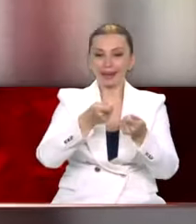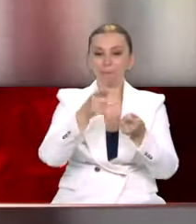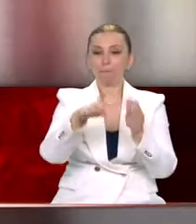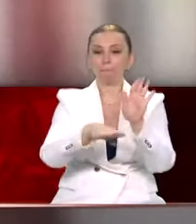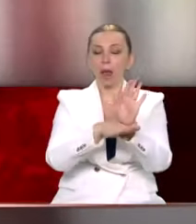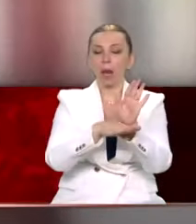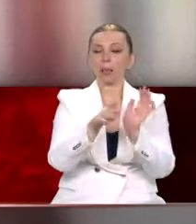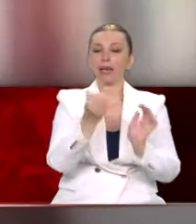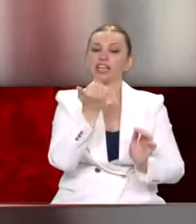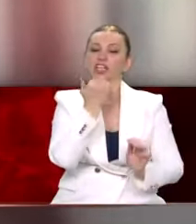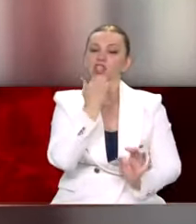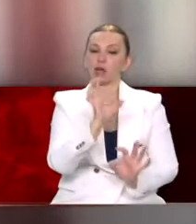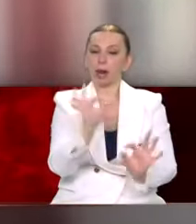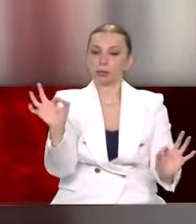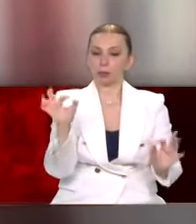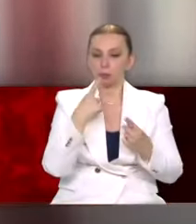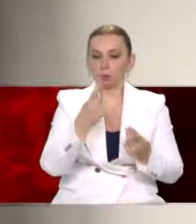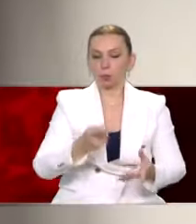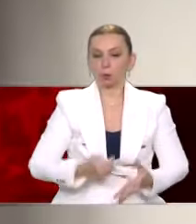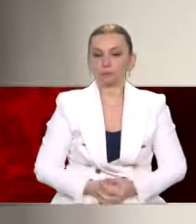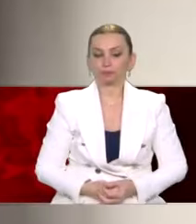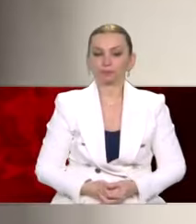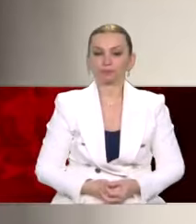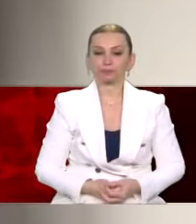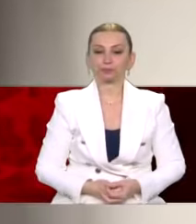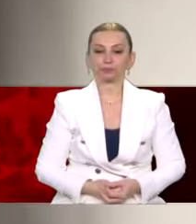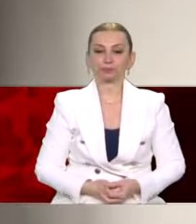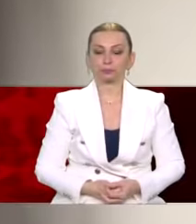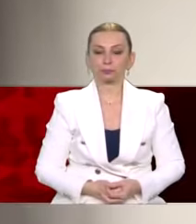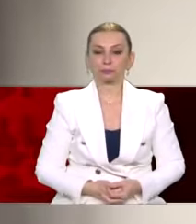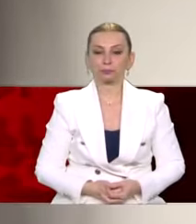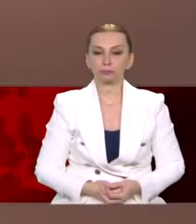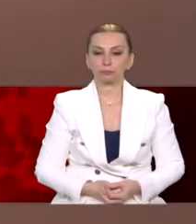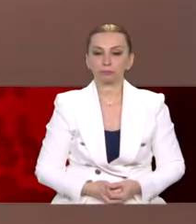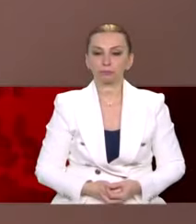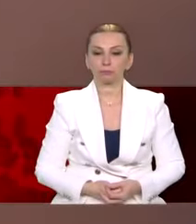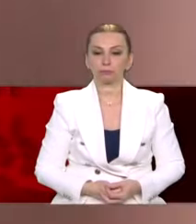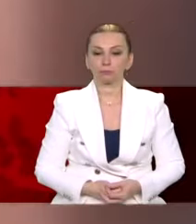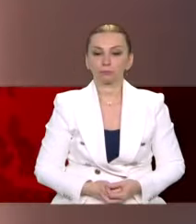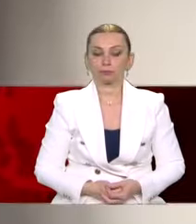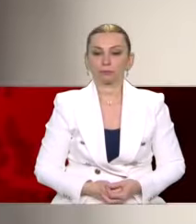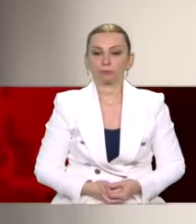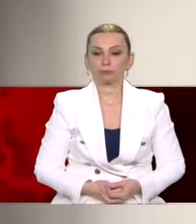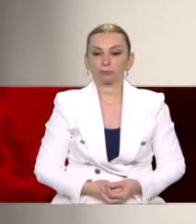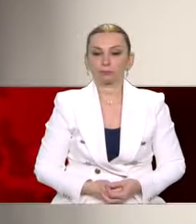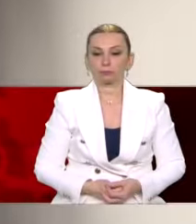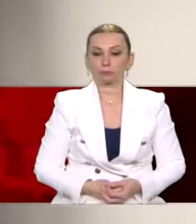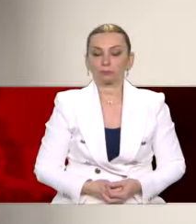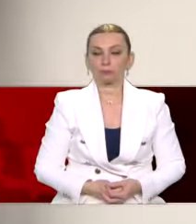hiçbir geçerliliğinin olmadığını söylüyor. Bana kızlar tatlı erkek diyor. Hiç telaş yapma, sakin ol. Şey de